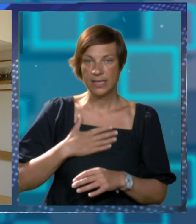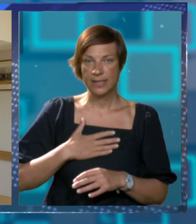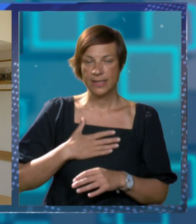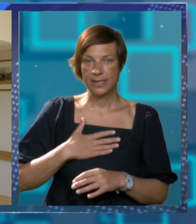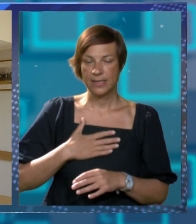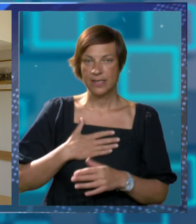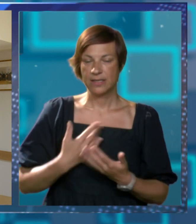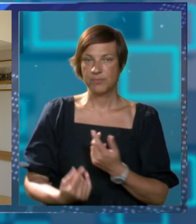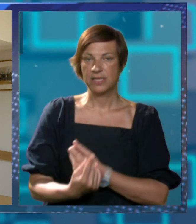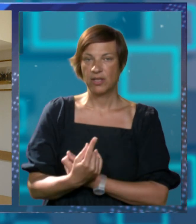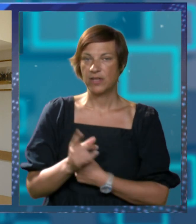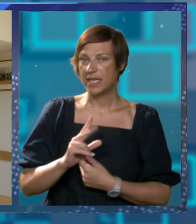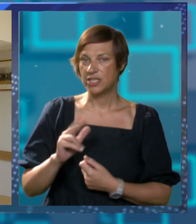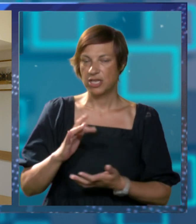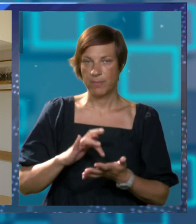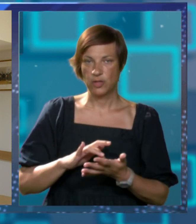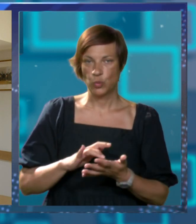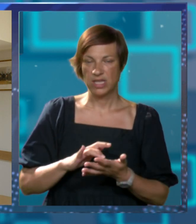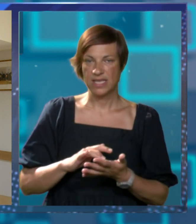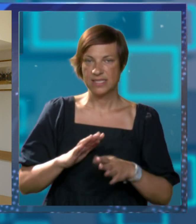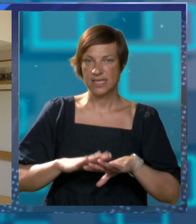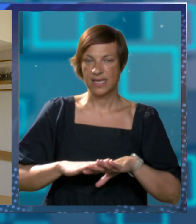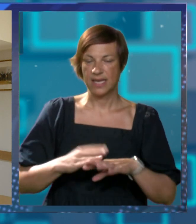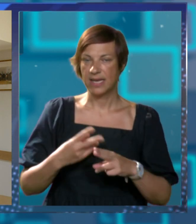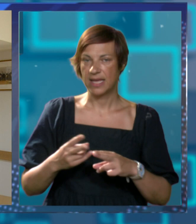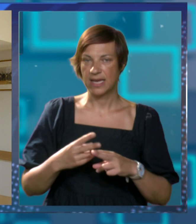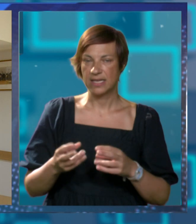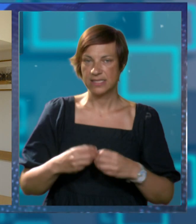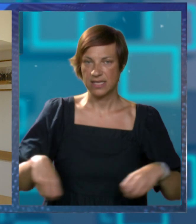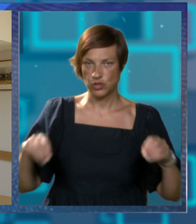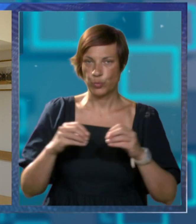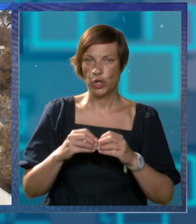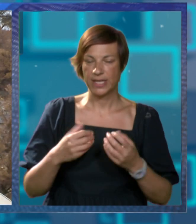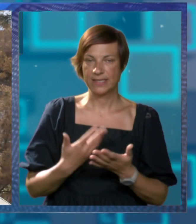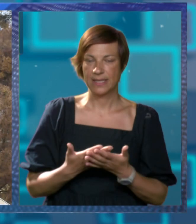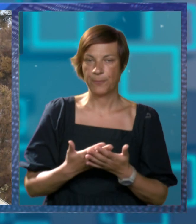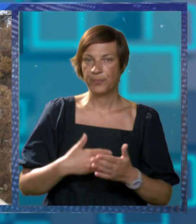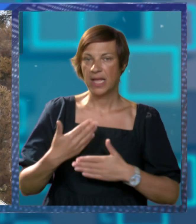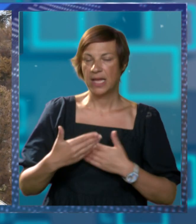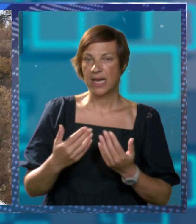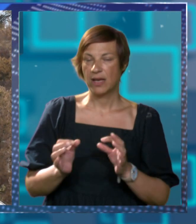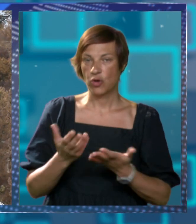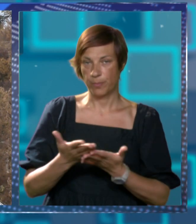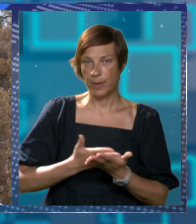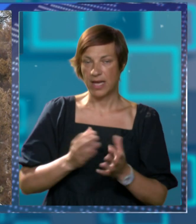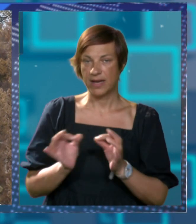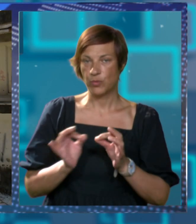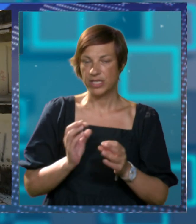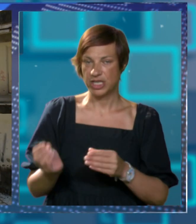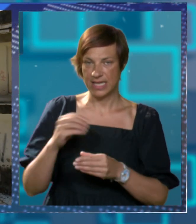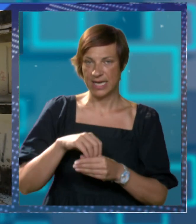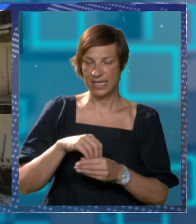se da ovo događanje neće imati nikakvog utjecaja na realizaciju projekta Kupar. Nakon urbanističkog plana